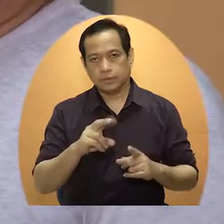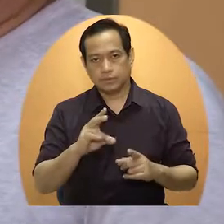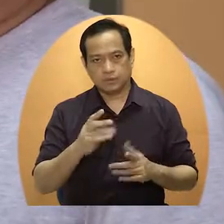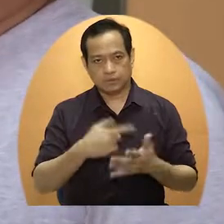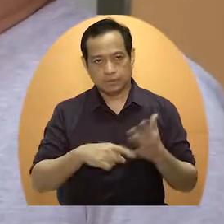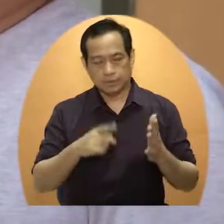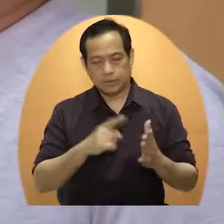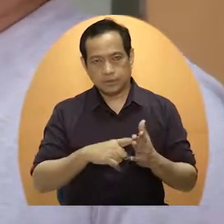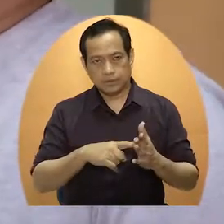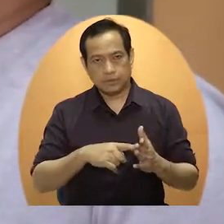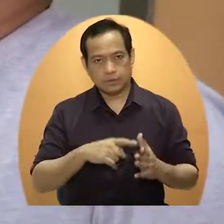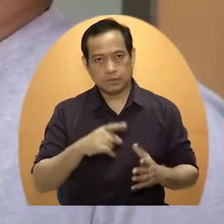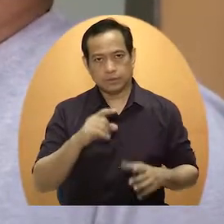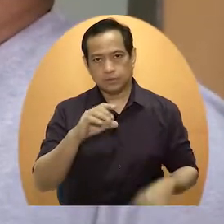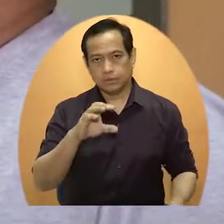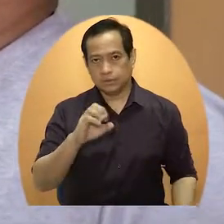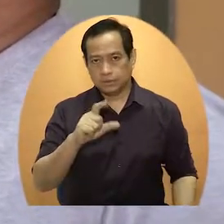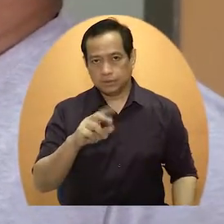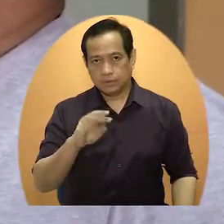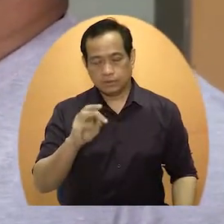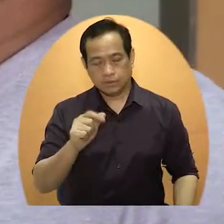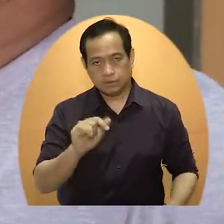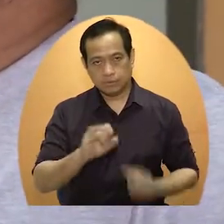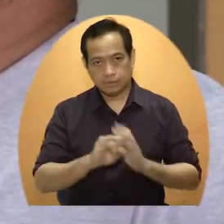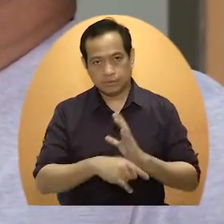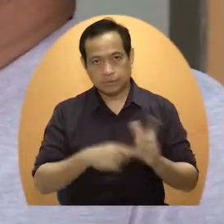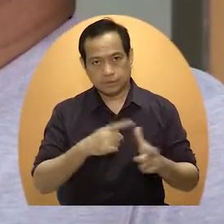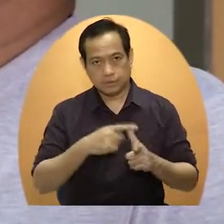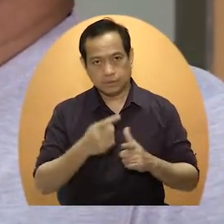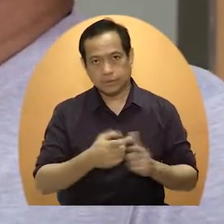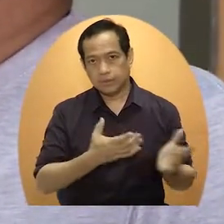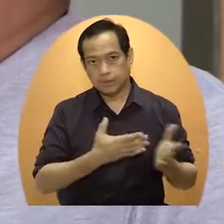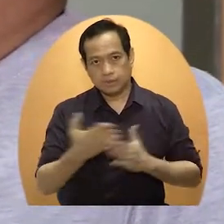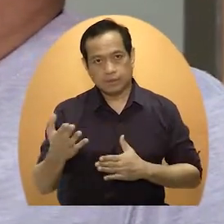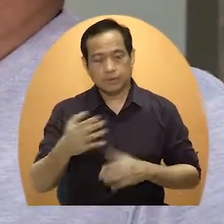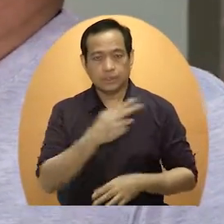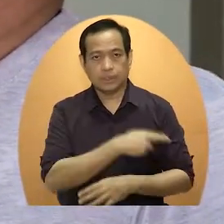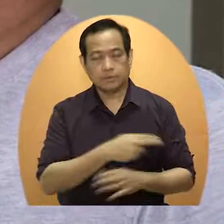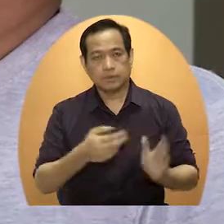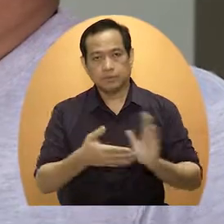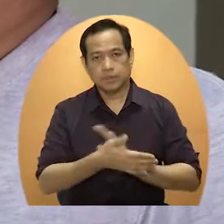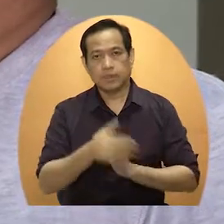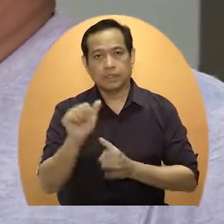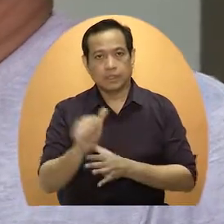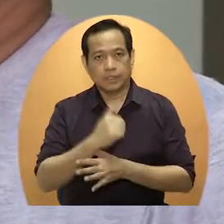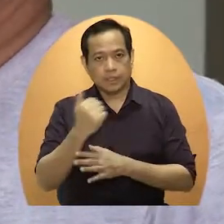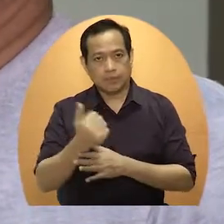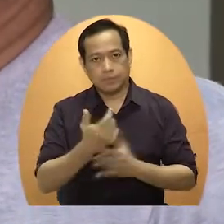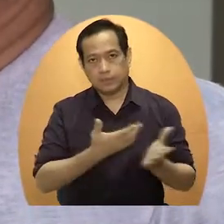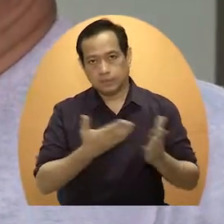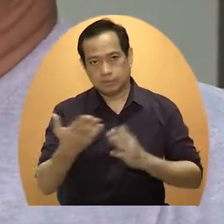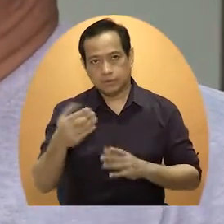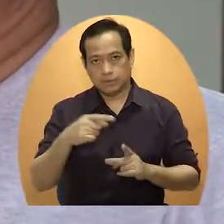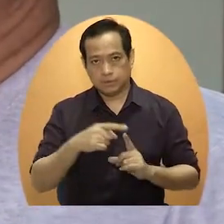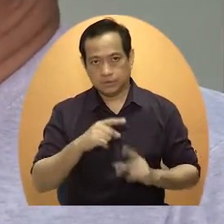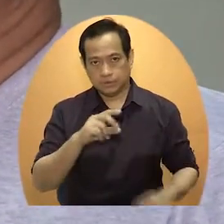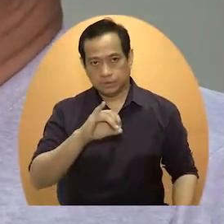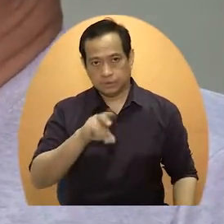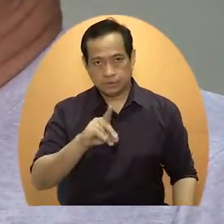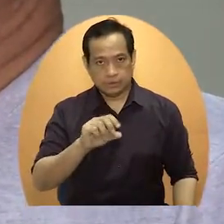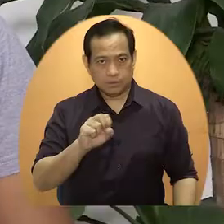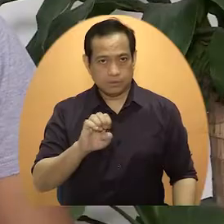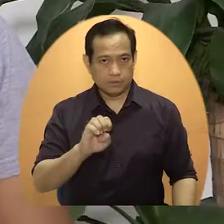ilaw. May isang single na motorista. Dumating ambulance, dinampot po ako ng ambulance. Dila po ako sa Jose